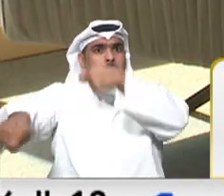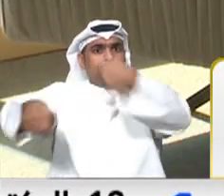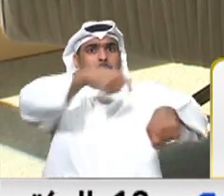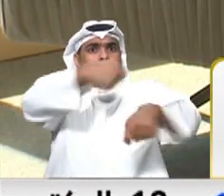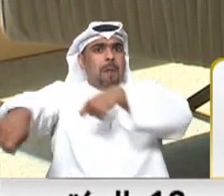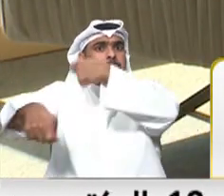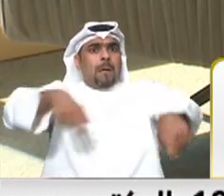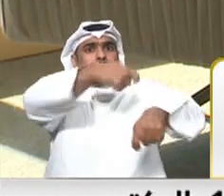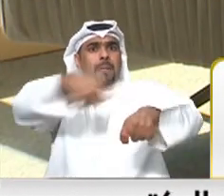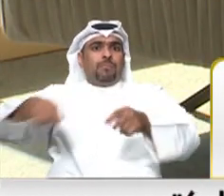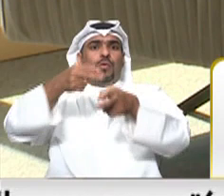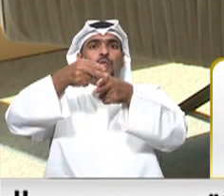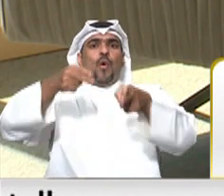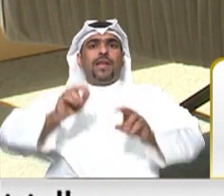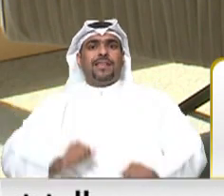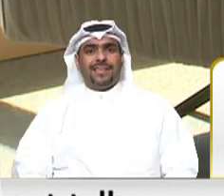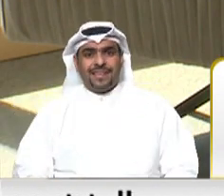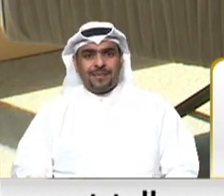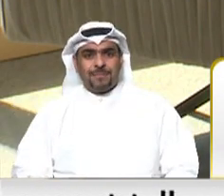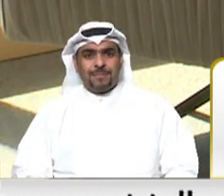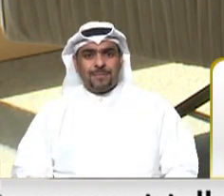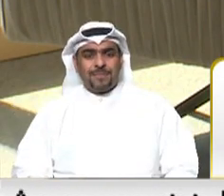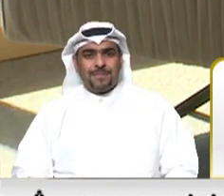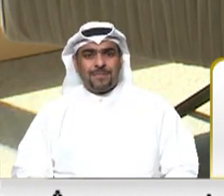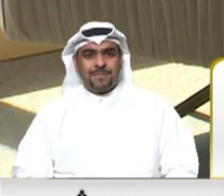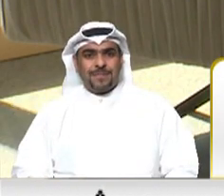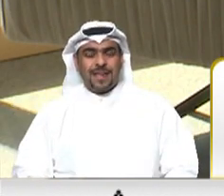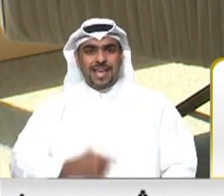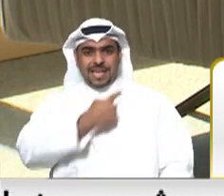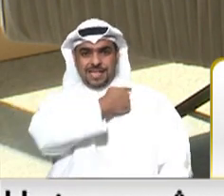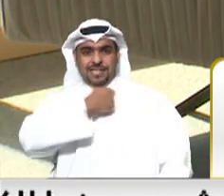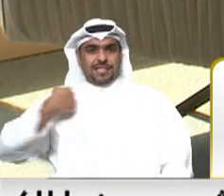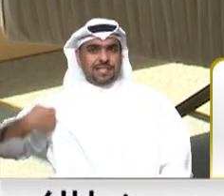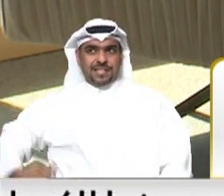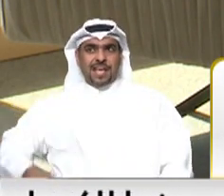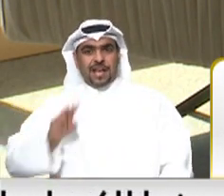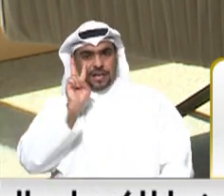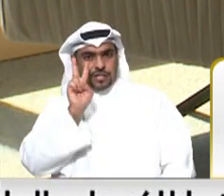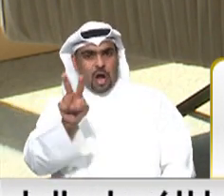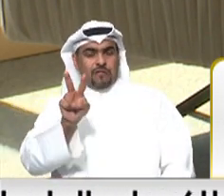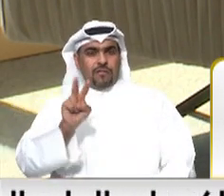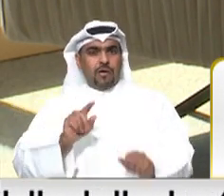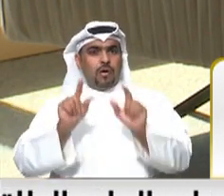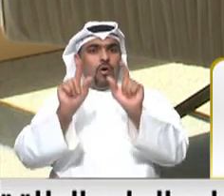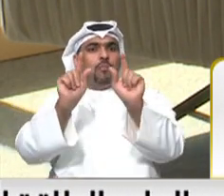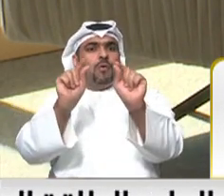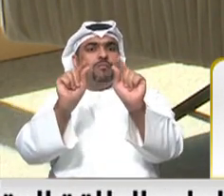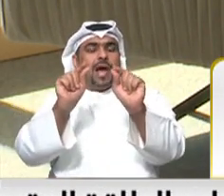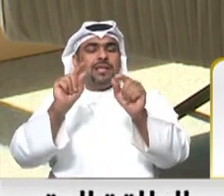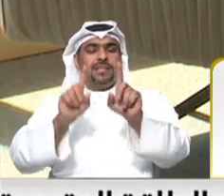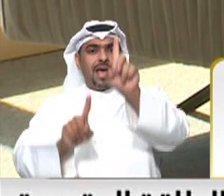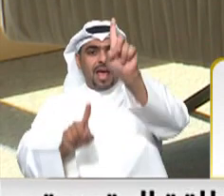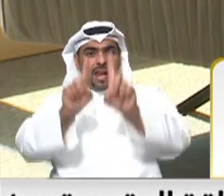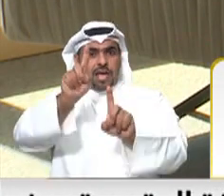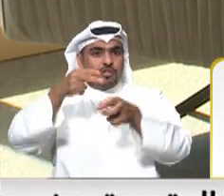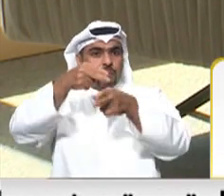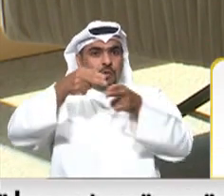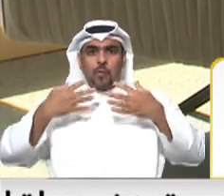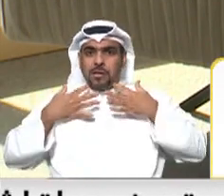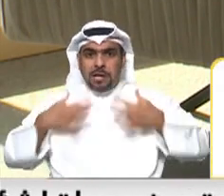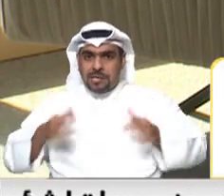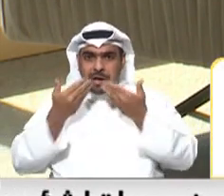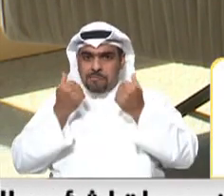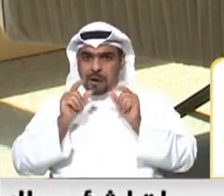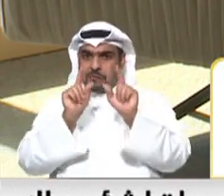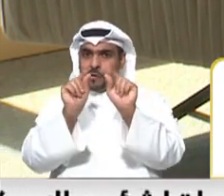ويدير مؤسساتها قوية. ومثل ما هذه الخطوة البداية مع الصين إن شاء الله راح